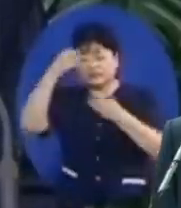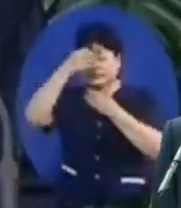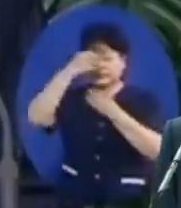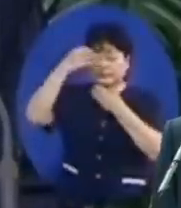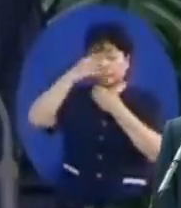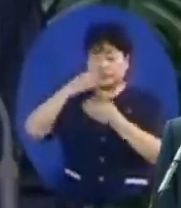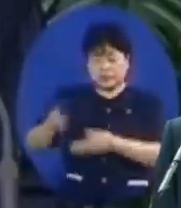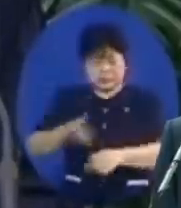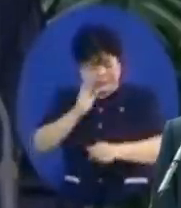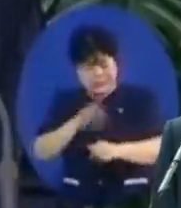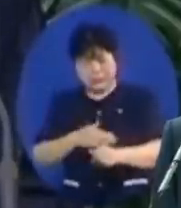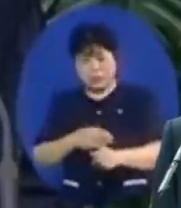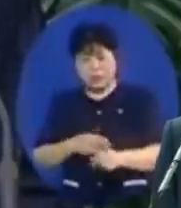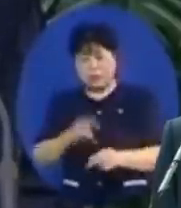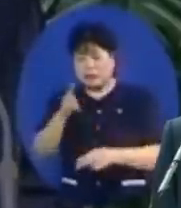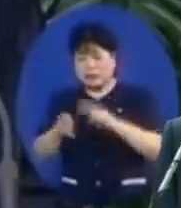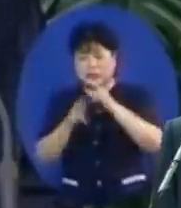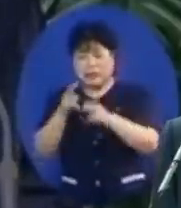길을 잘못 들어 철뚝에서